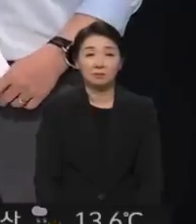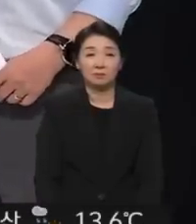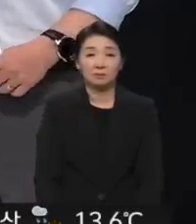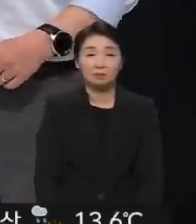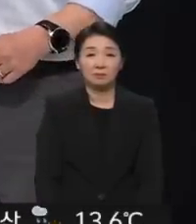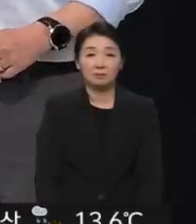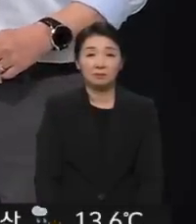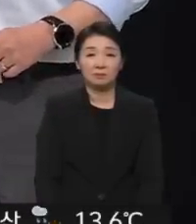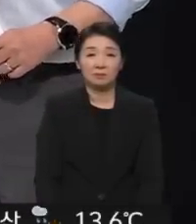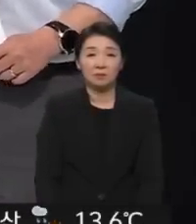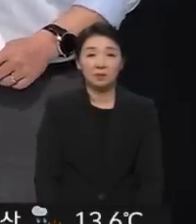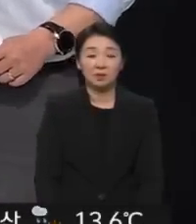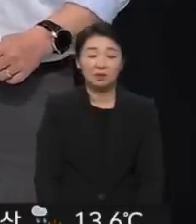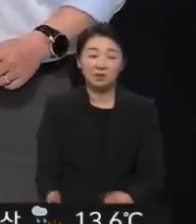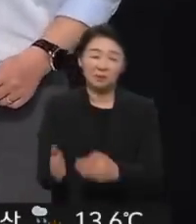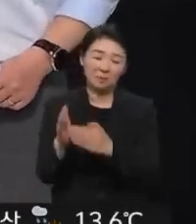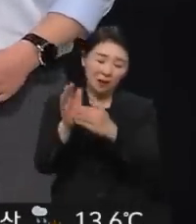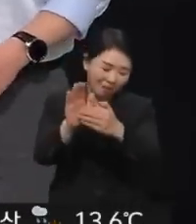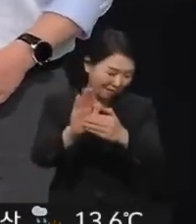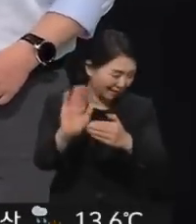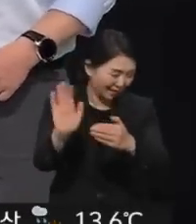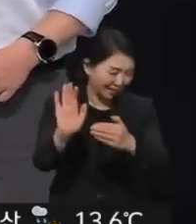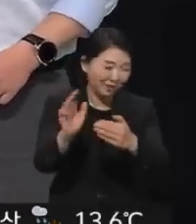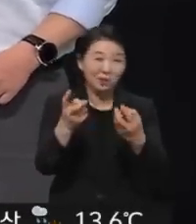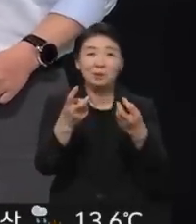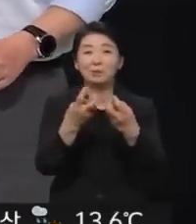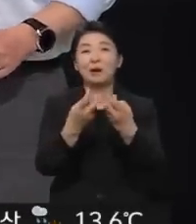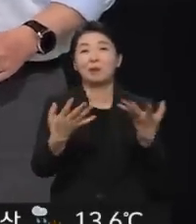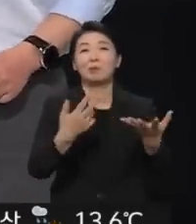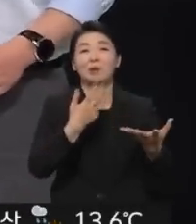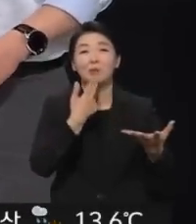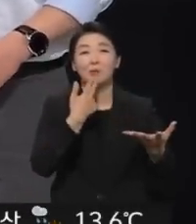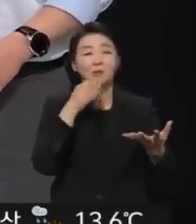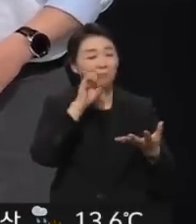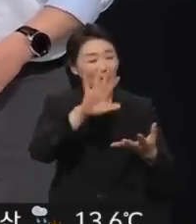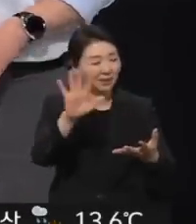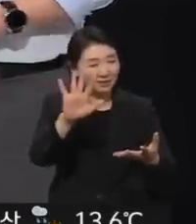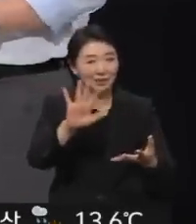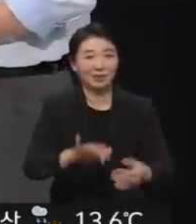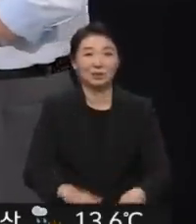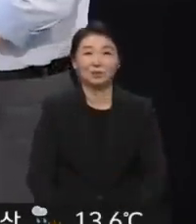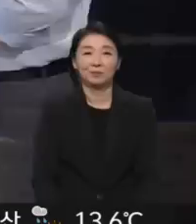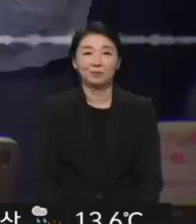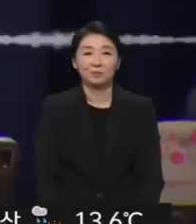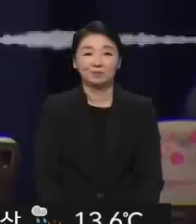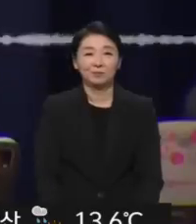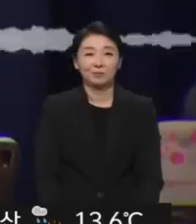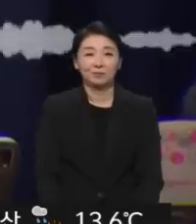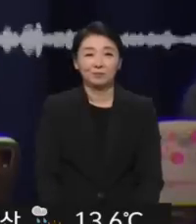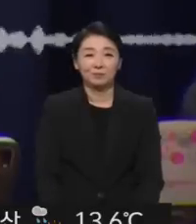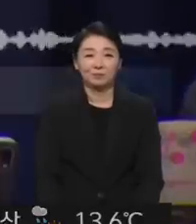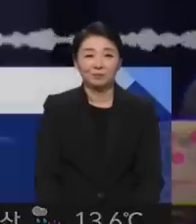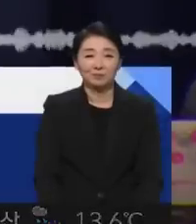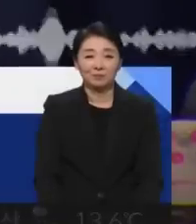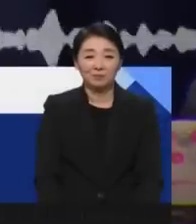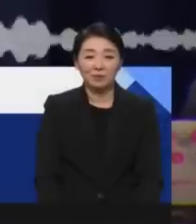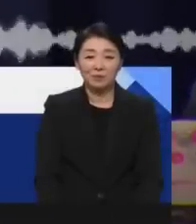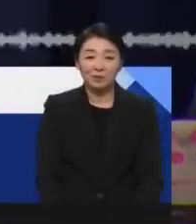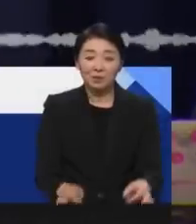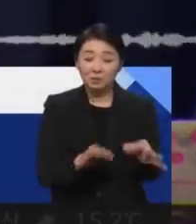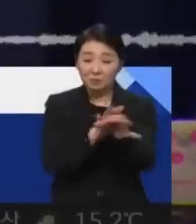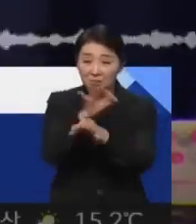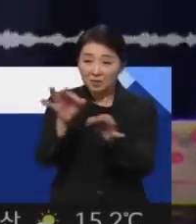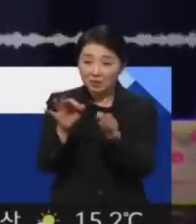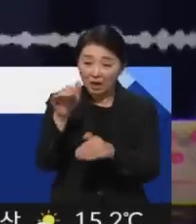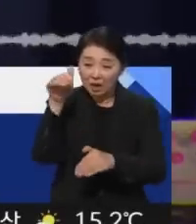여권에서도 딱히 방어 논리가 없었나 봅니다. 유구 무원인 걸까요? 이렇게 시장이 불안한